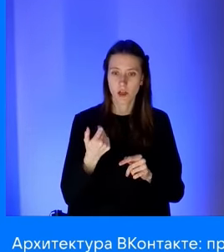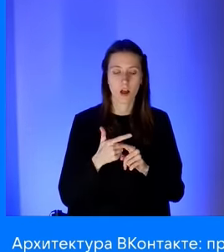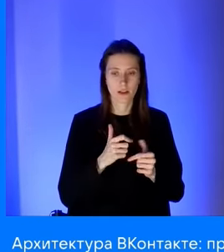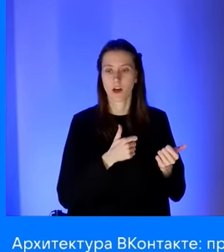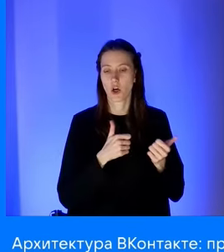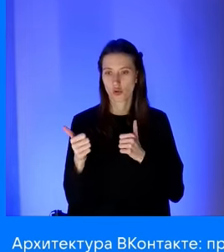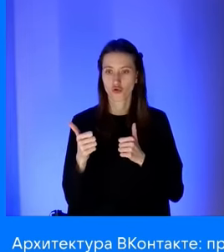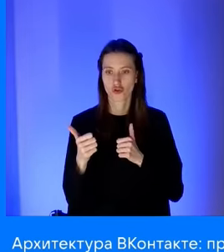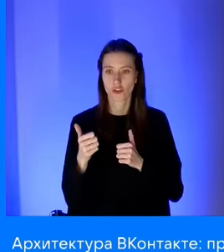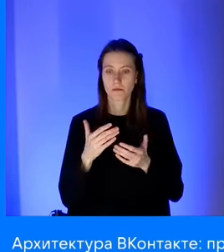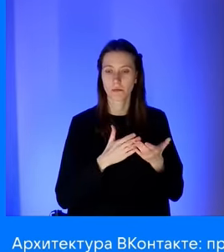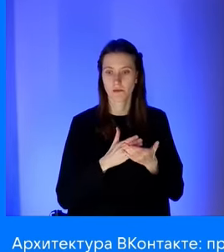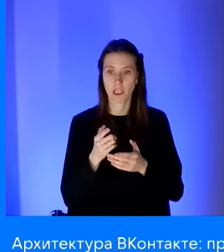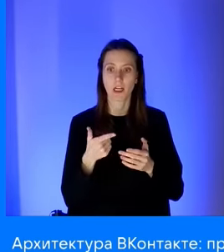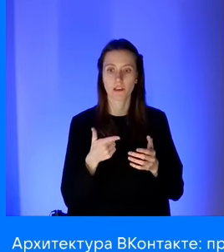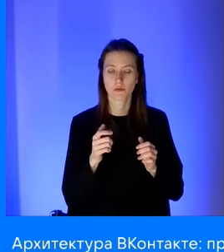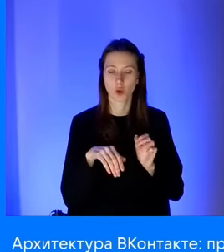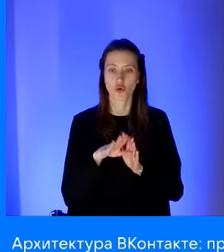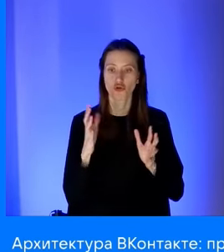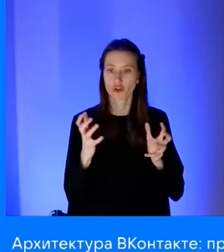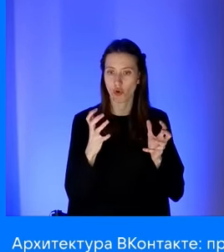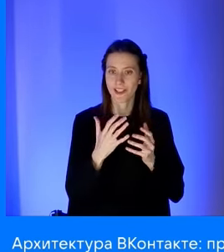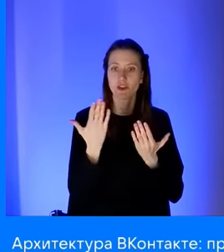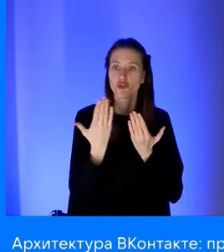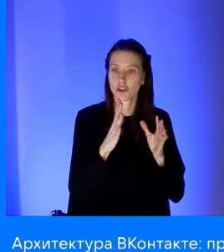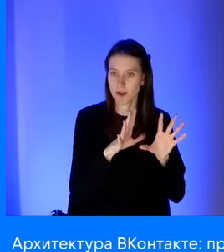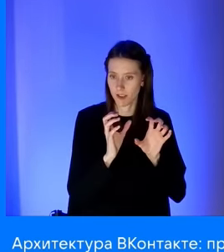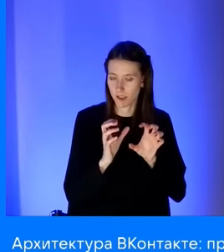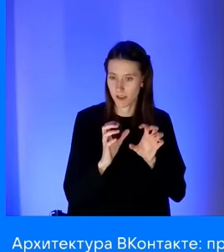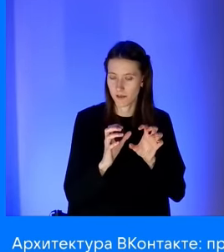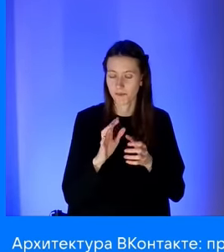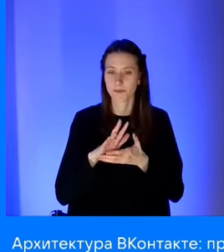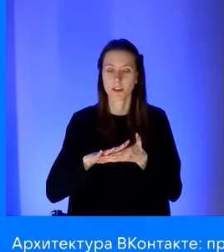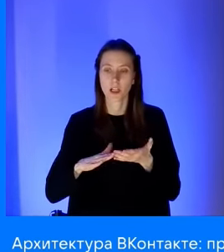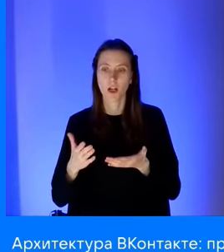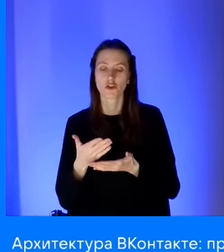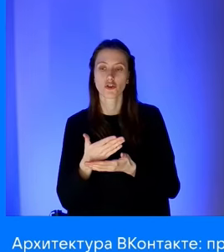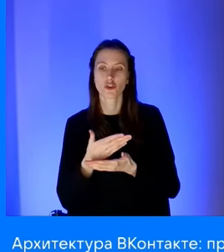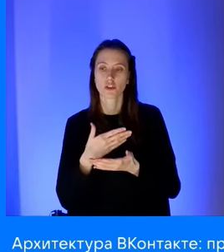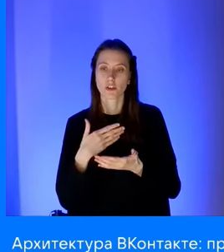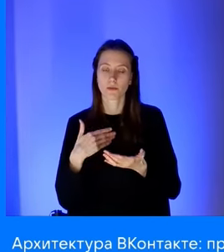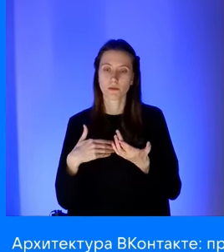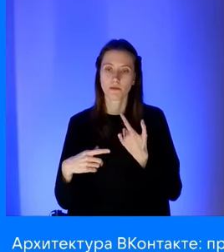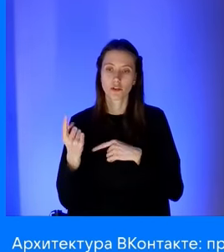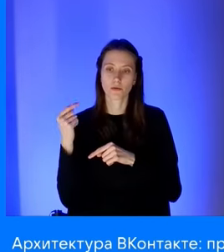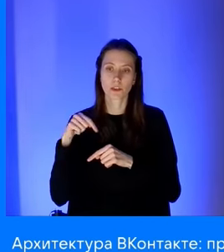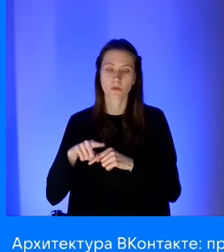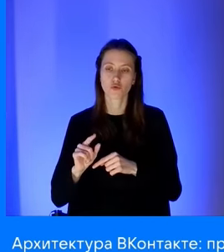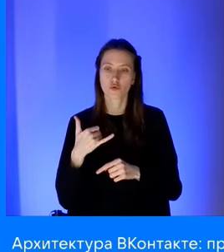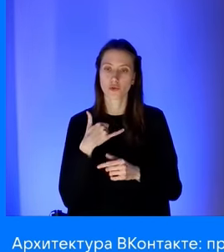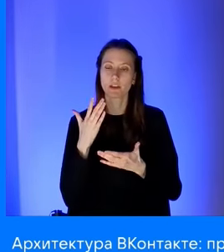свойство его хочется сохранить а дальше мы идём к тому что у нас есть не